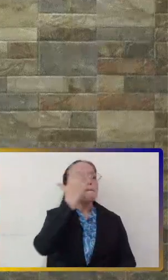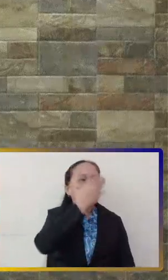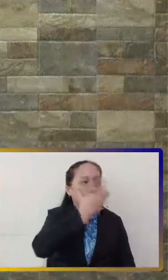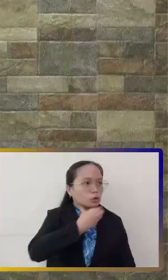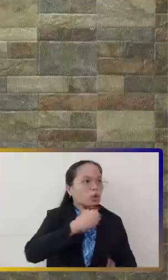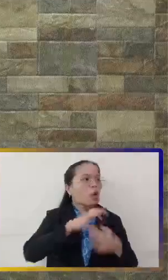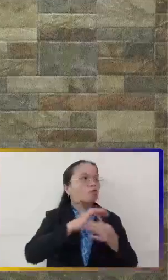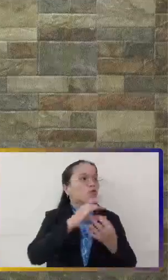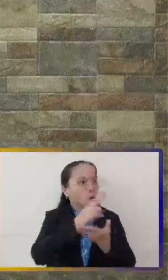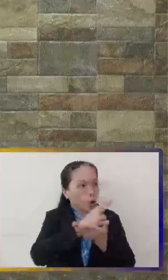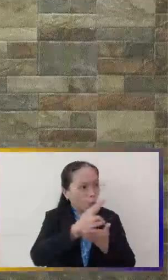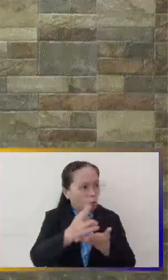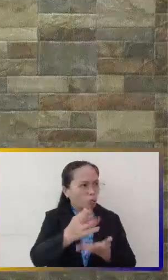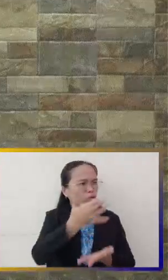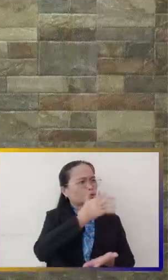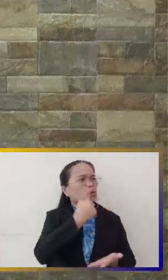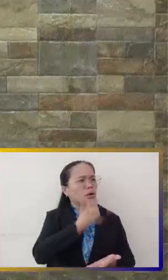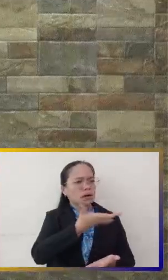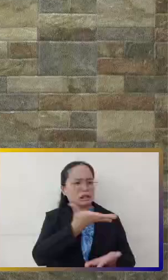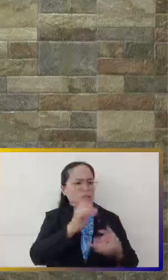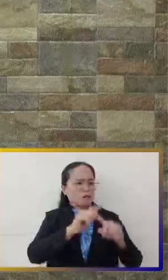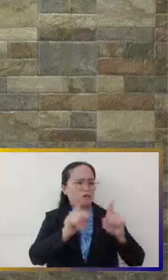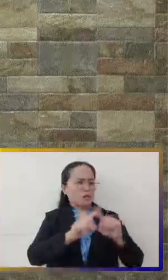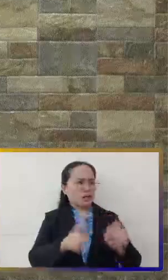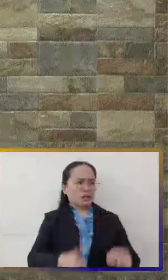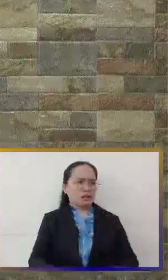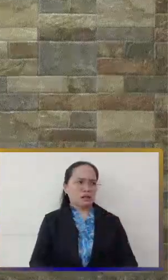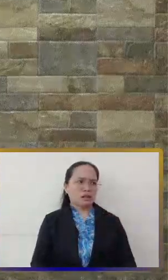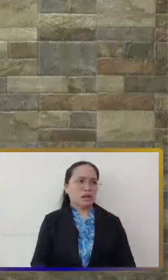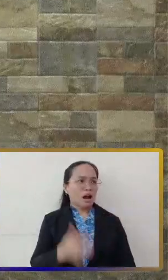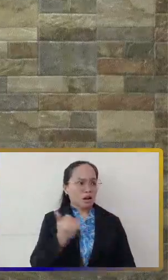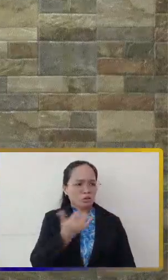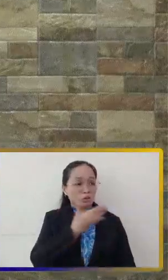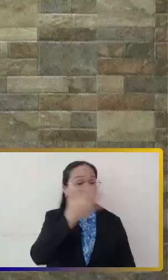Imagine a siniparate niya. He's different.